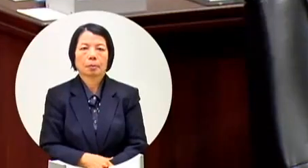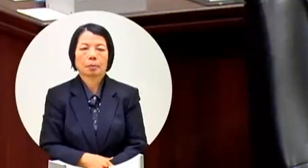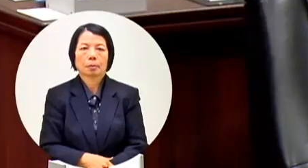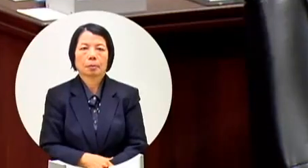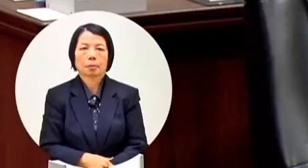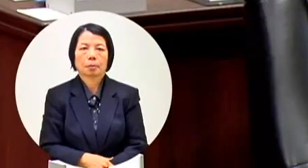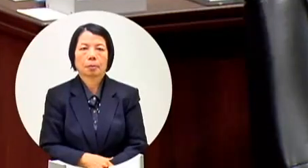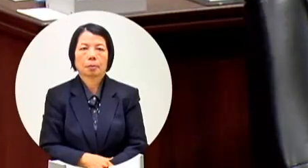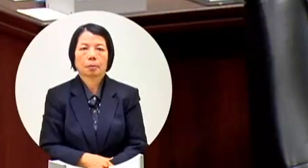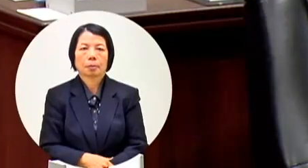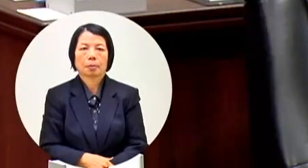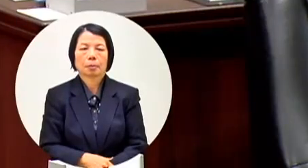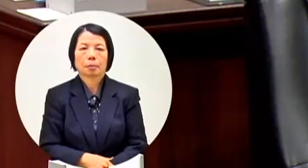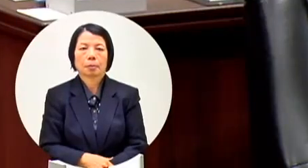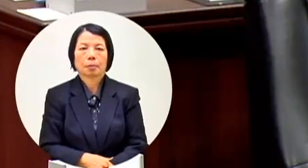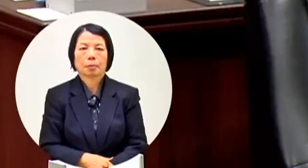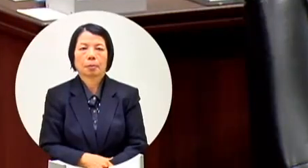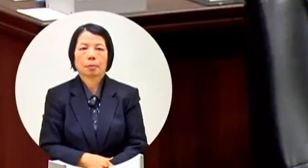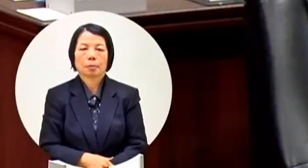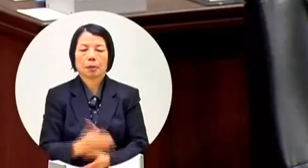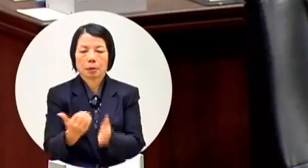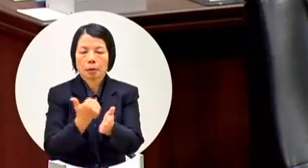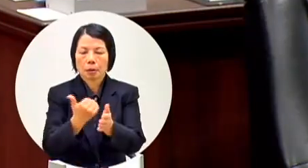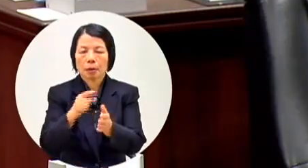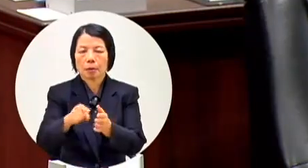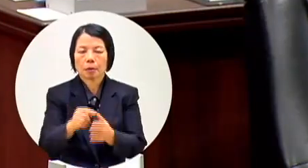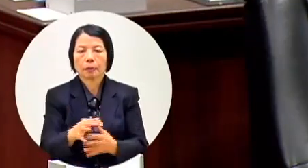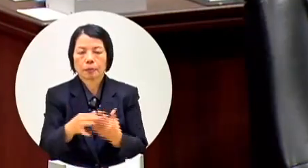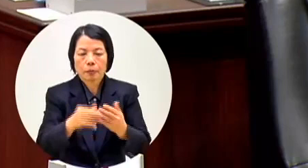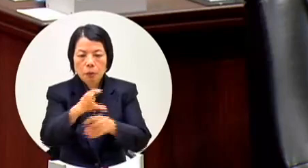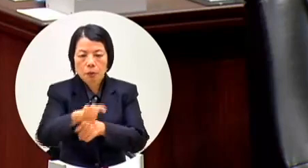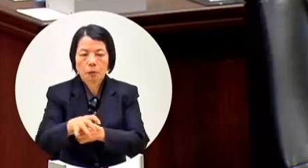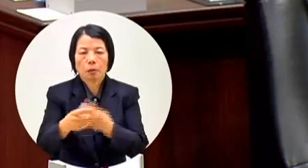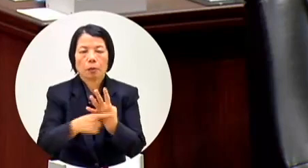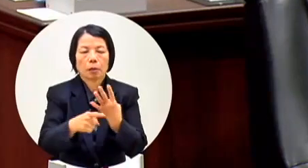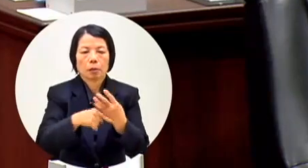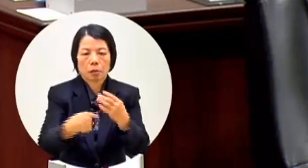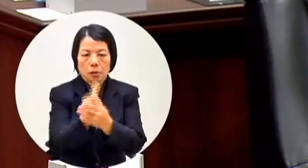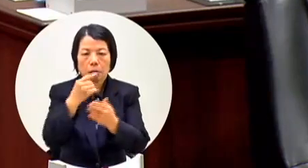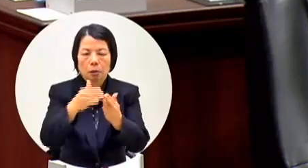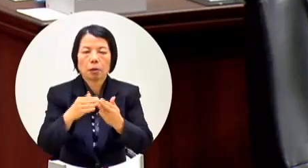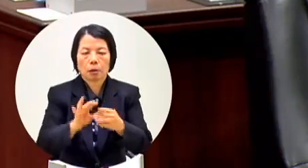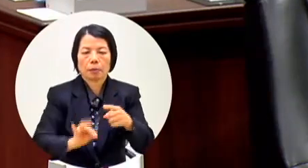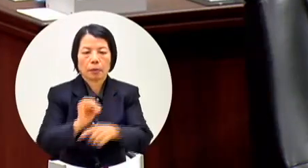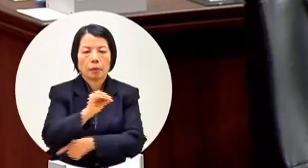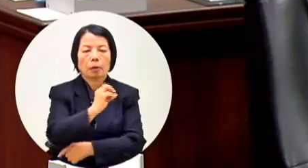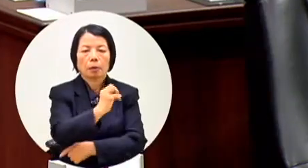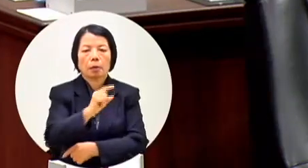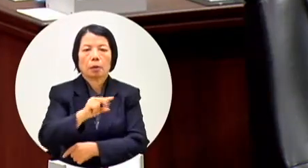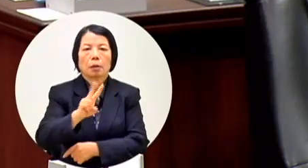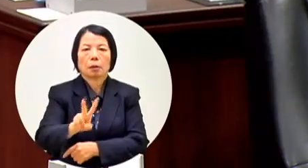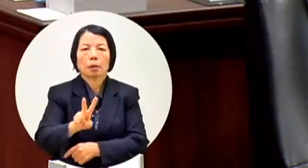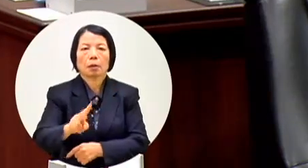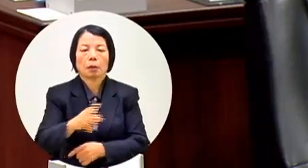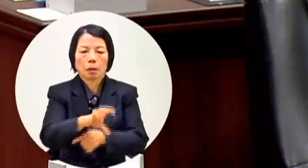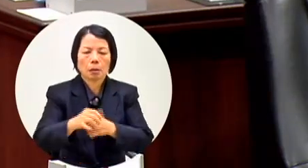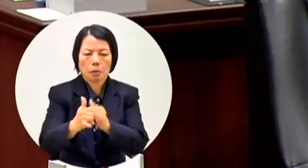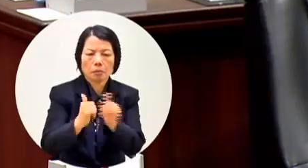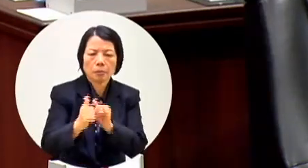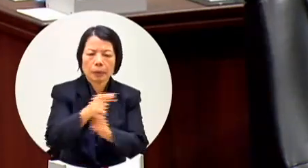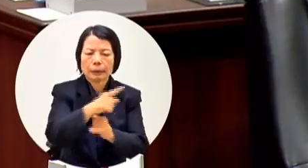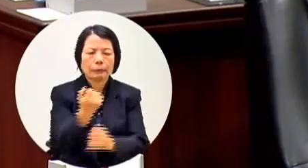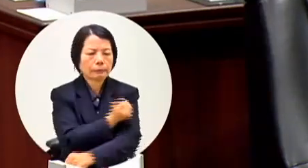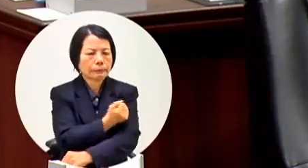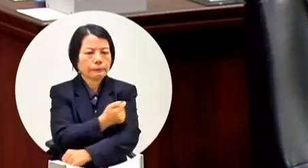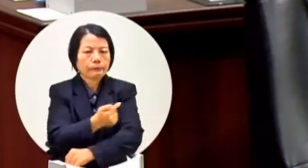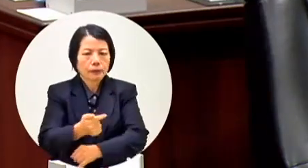一分钟了。 好，最后，其实刚刚于凯有讲过，农业其实只占高雄市的产值 0.2%。我们都知道农渔民很辛苦，但是还